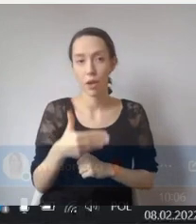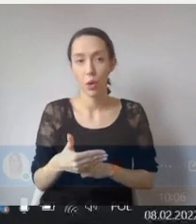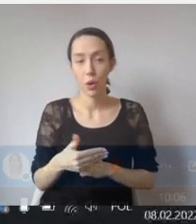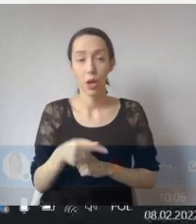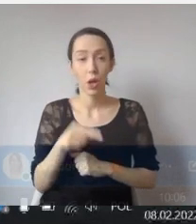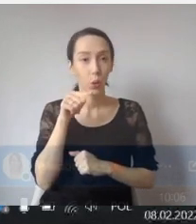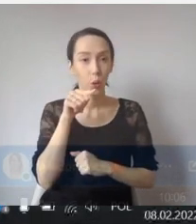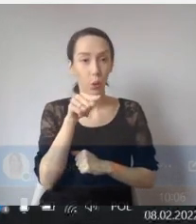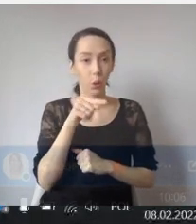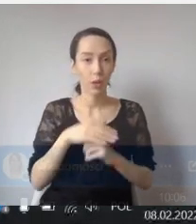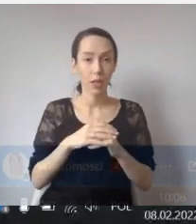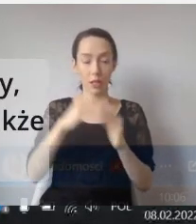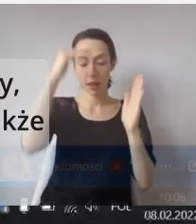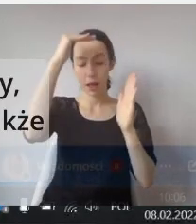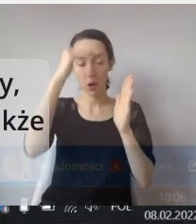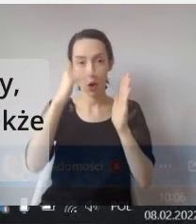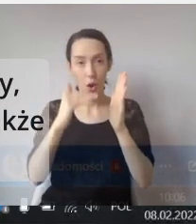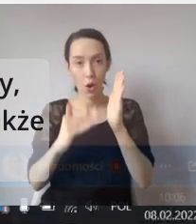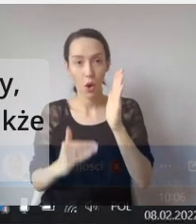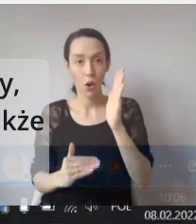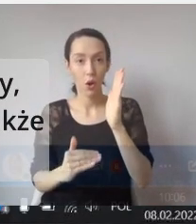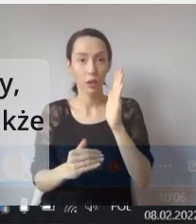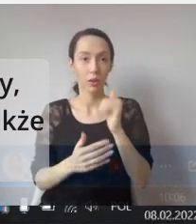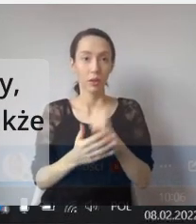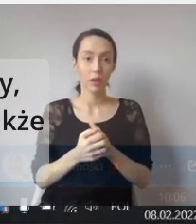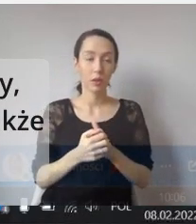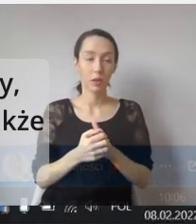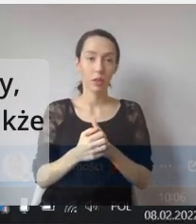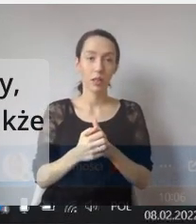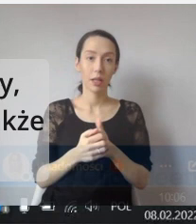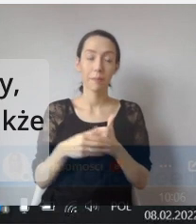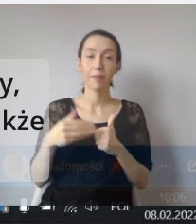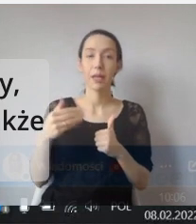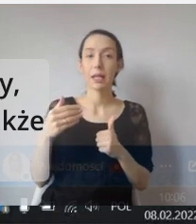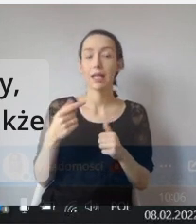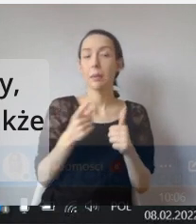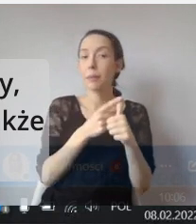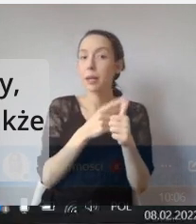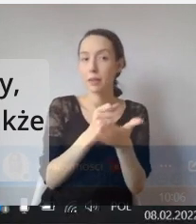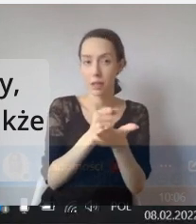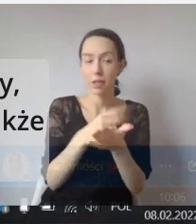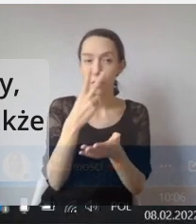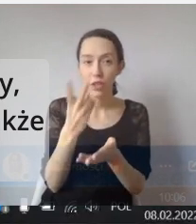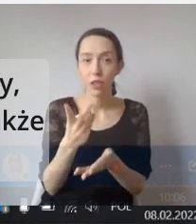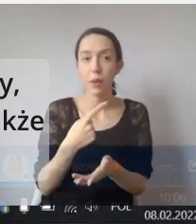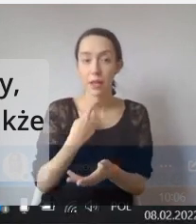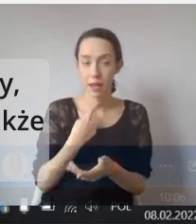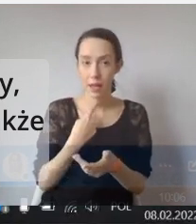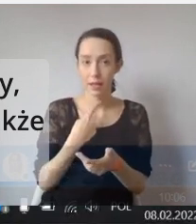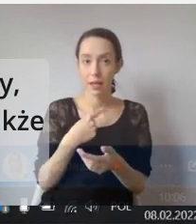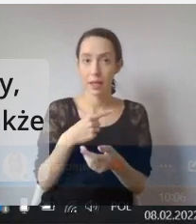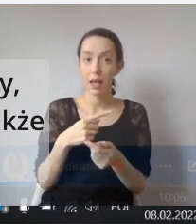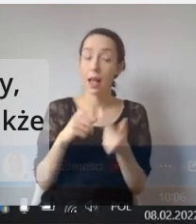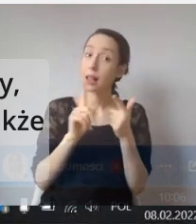Tutaj, prawie na samym końcu. I zobaczcie, oprócz wyszczególnienia języków, jakie znamy, pojawiła się też